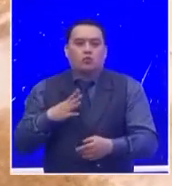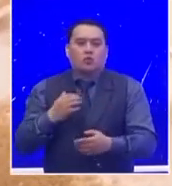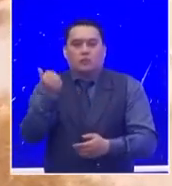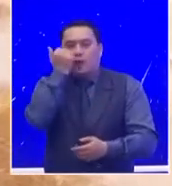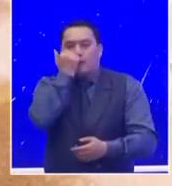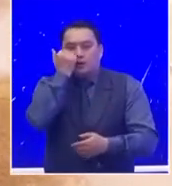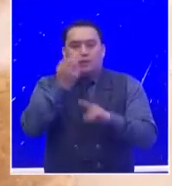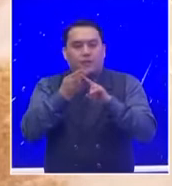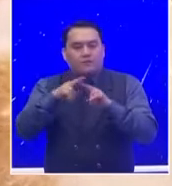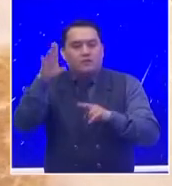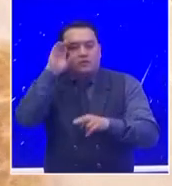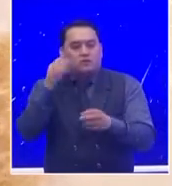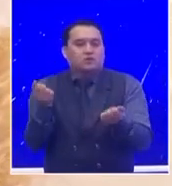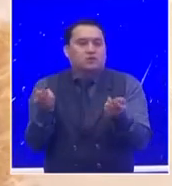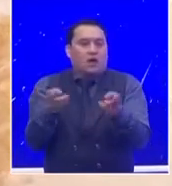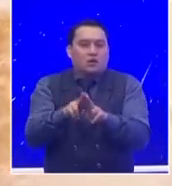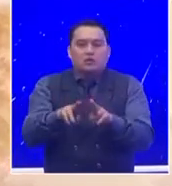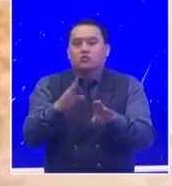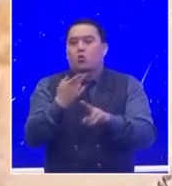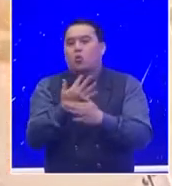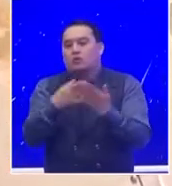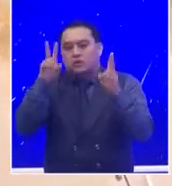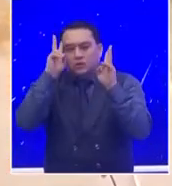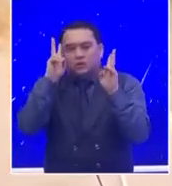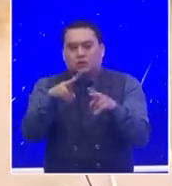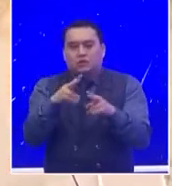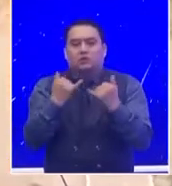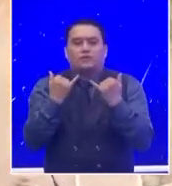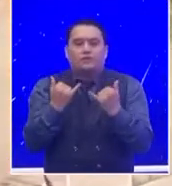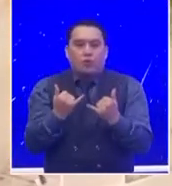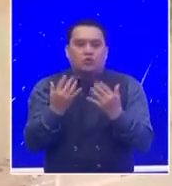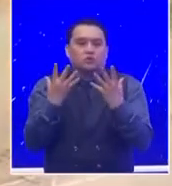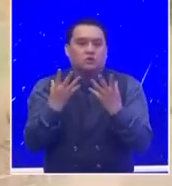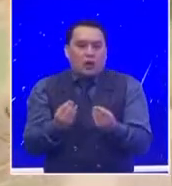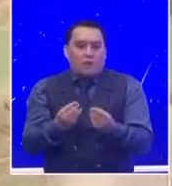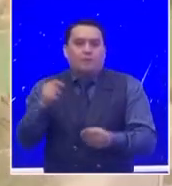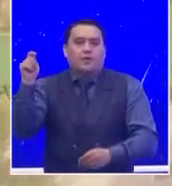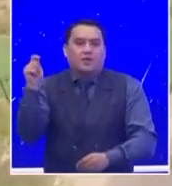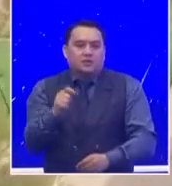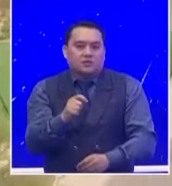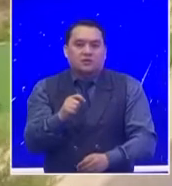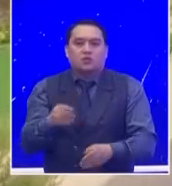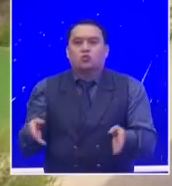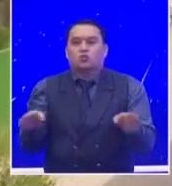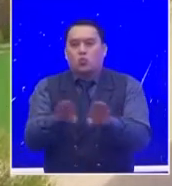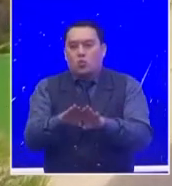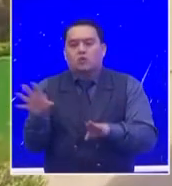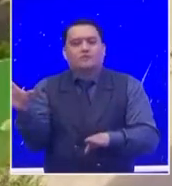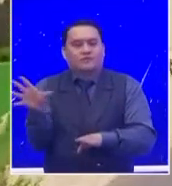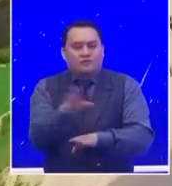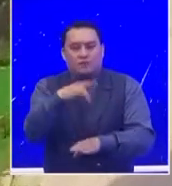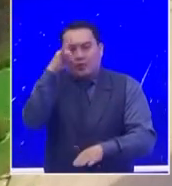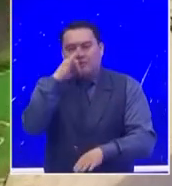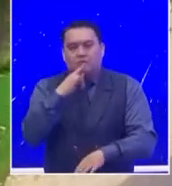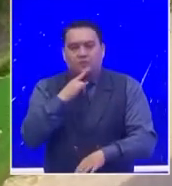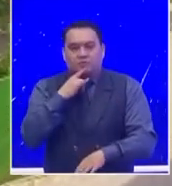памятник истории будет закрыт, пока неизвестно. Отметим, что с сегодняшнего дня для посещения закрыли и другие туристические